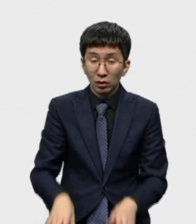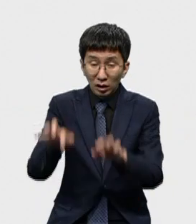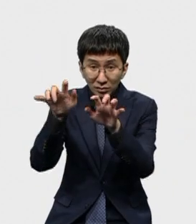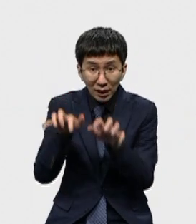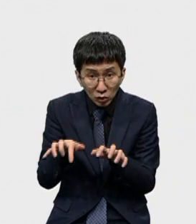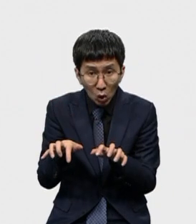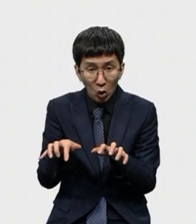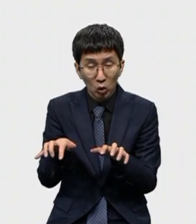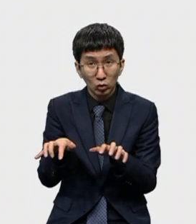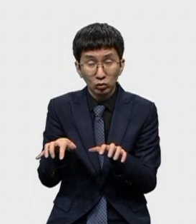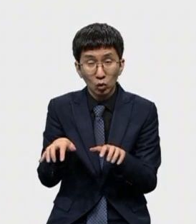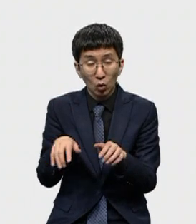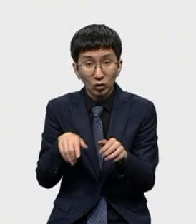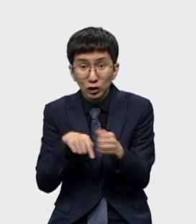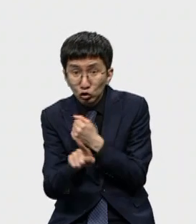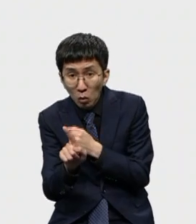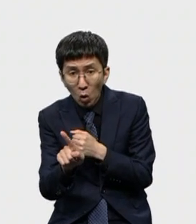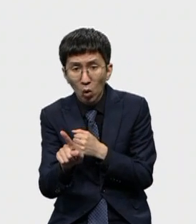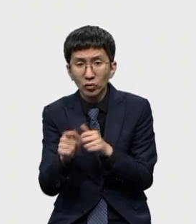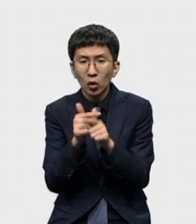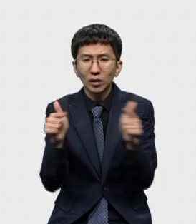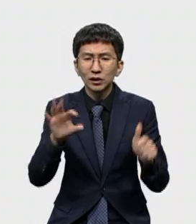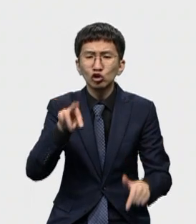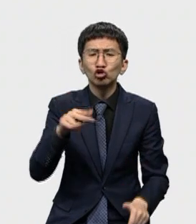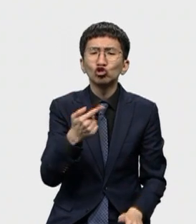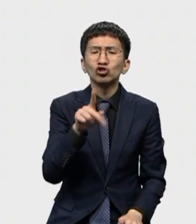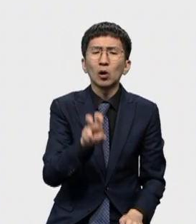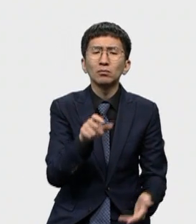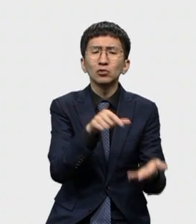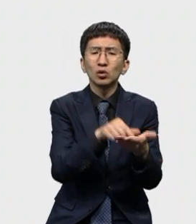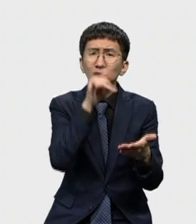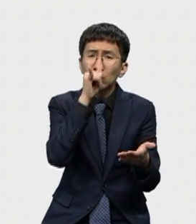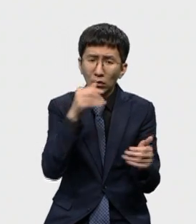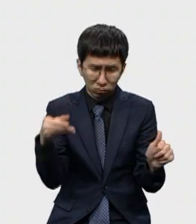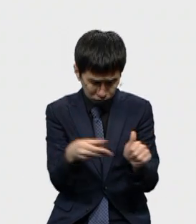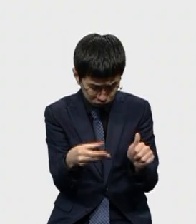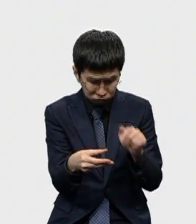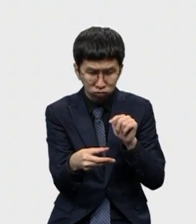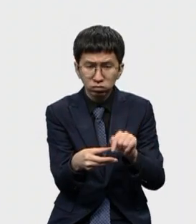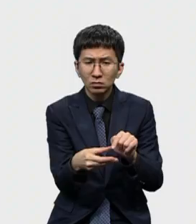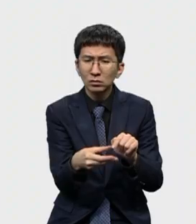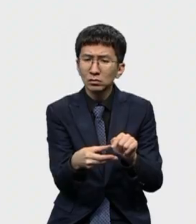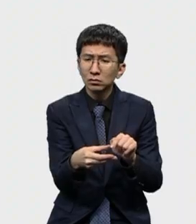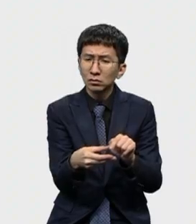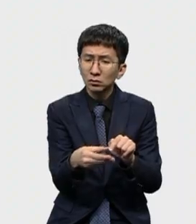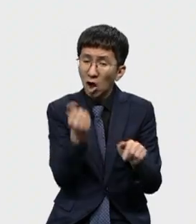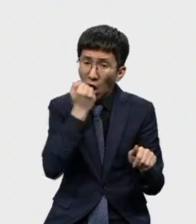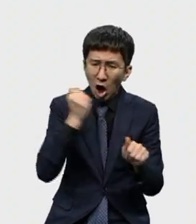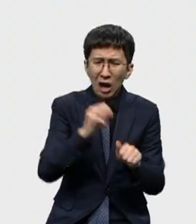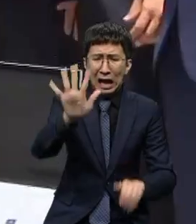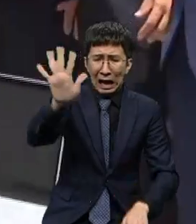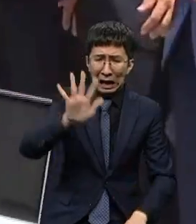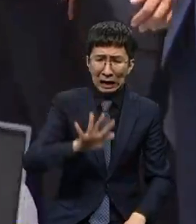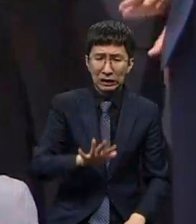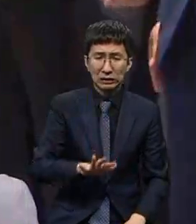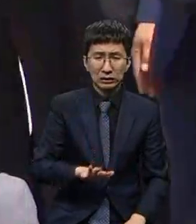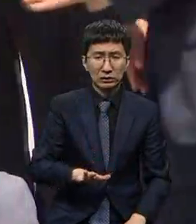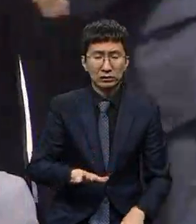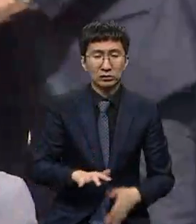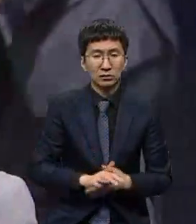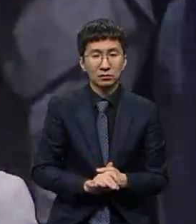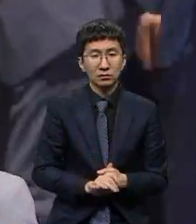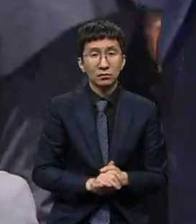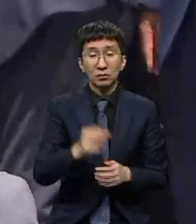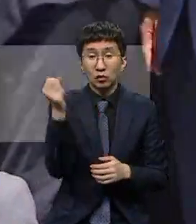않은 일정표에 윤검이라 기재돼 있는 걸로 접대를 받았다고 단정한 건 잘못이라고 반박했습니다. 윤